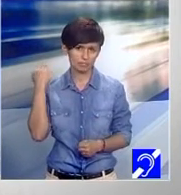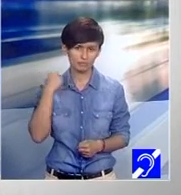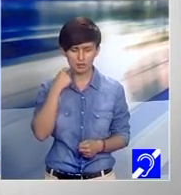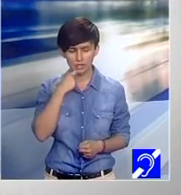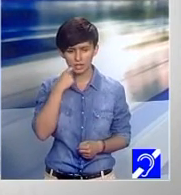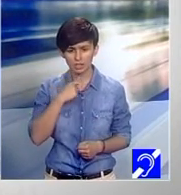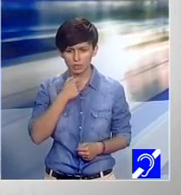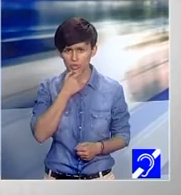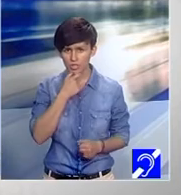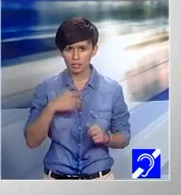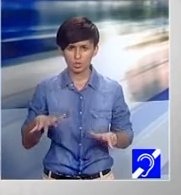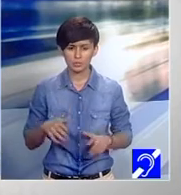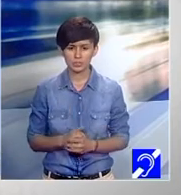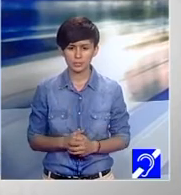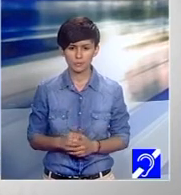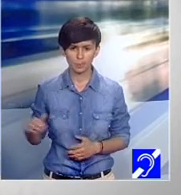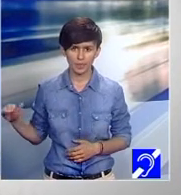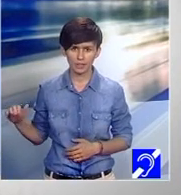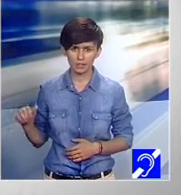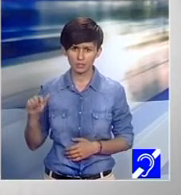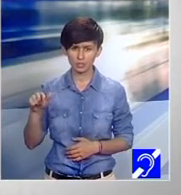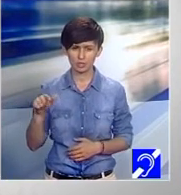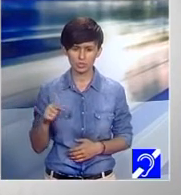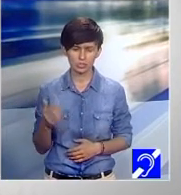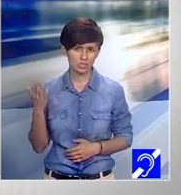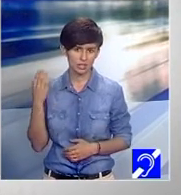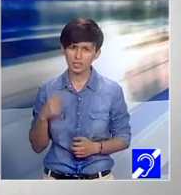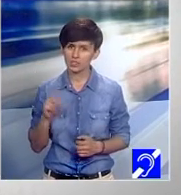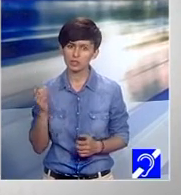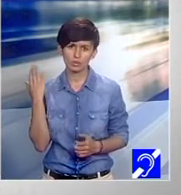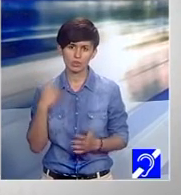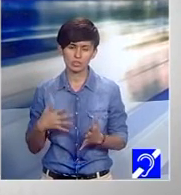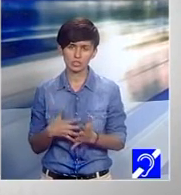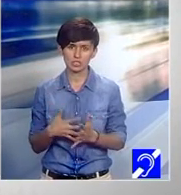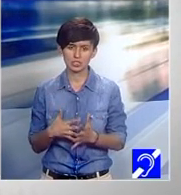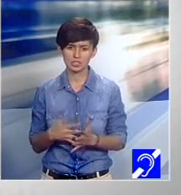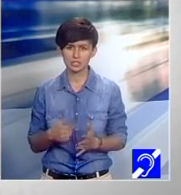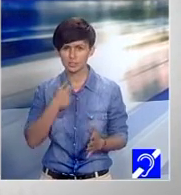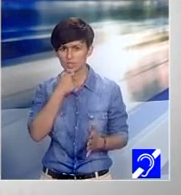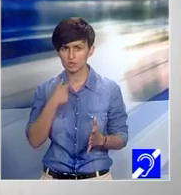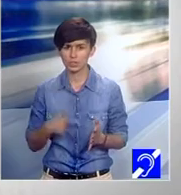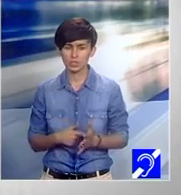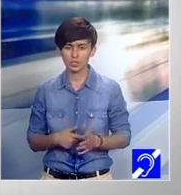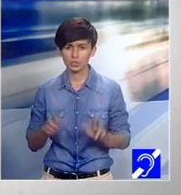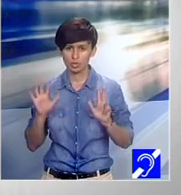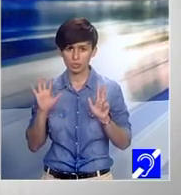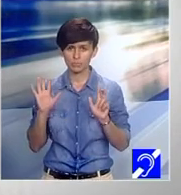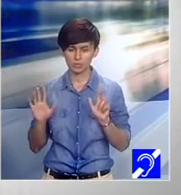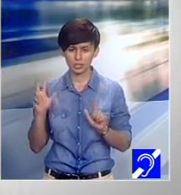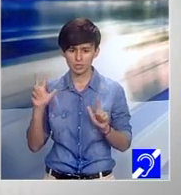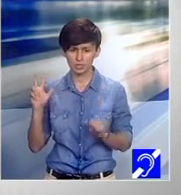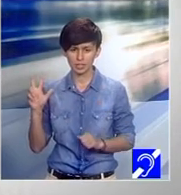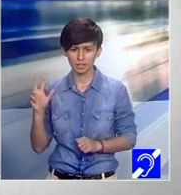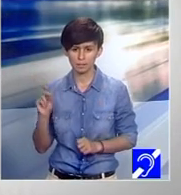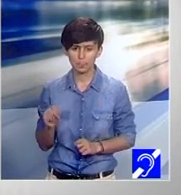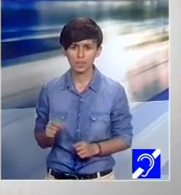au scăpat la screening în anul... sau în anii 2000 și 2003, cu toate că județul Maramureș era cuprins în programul respectiv, doamna